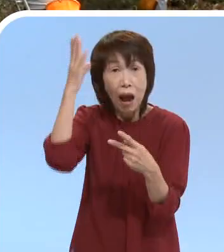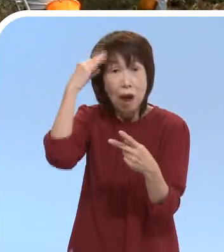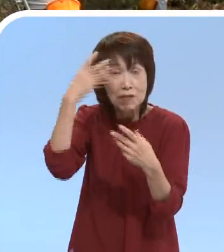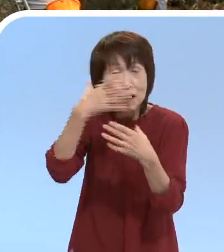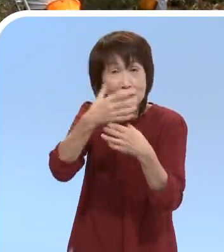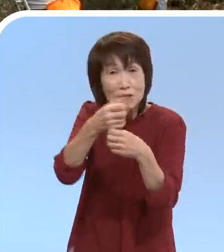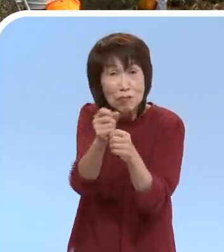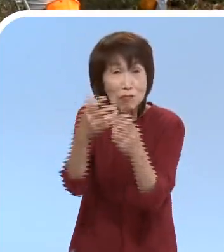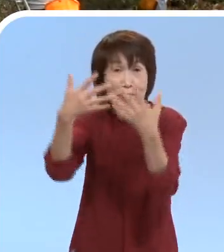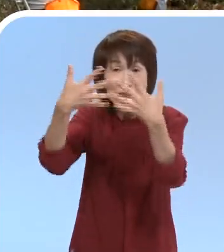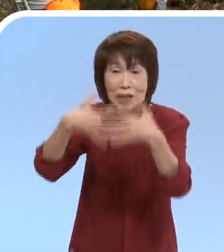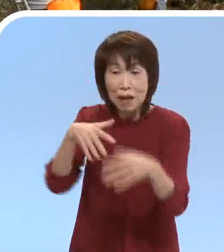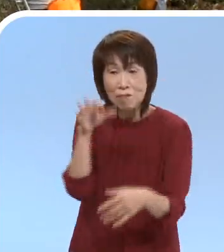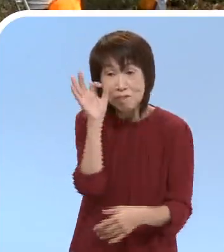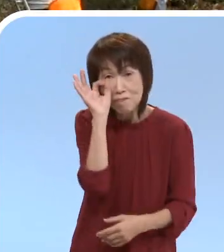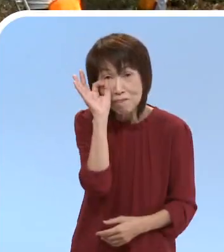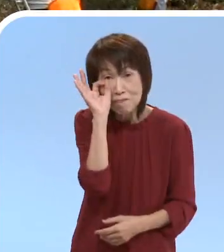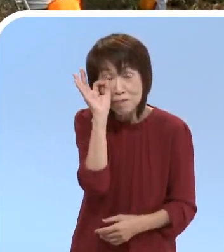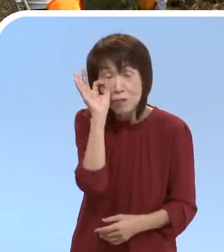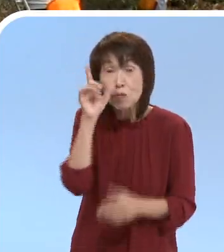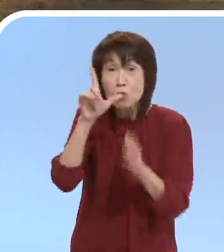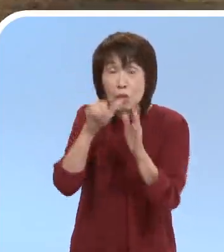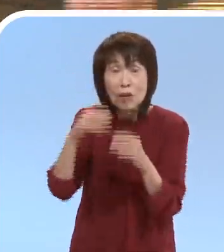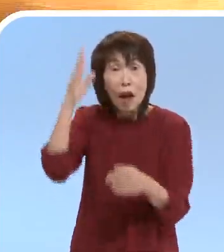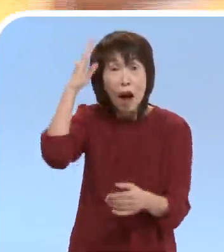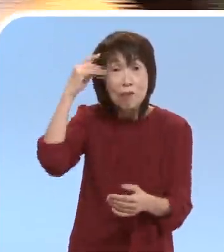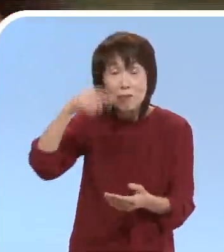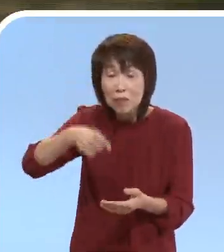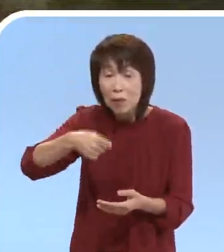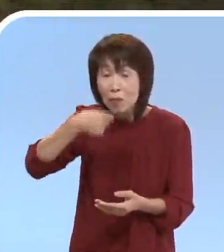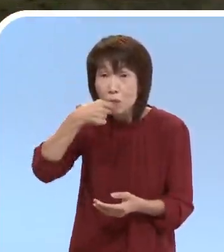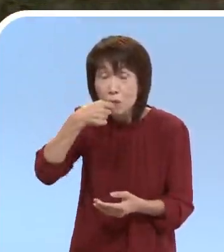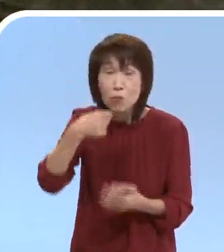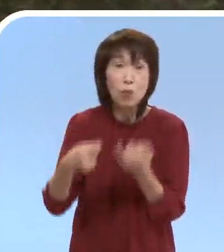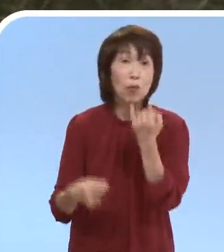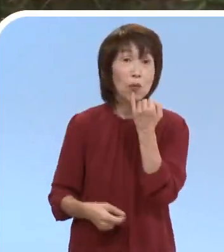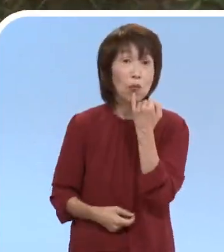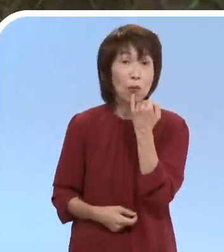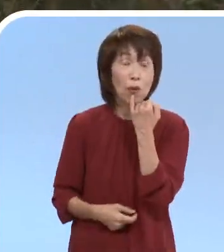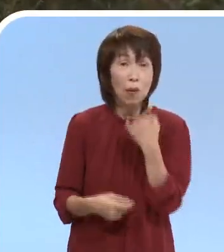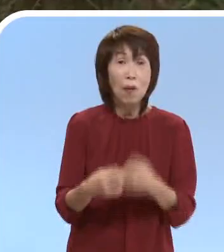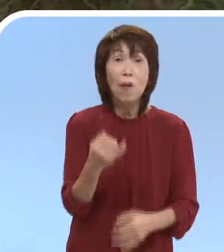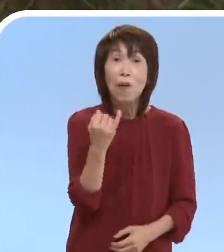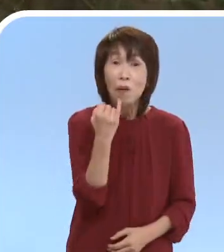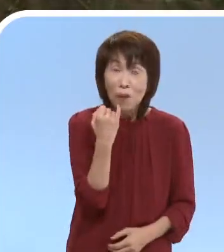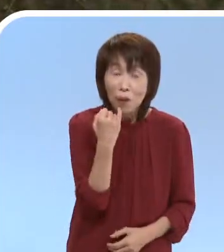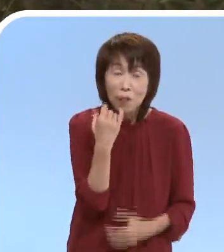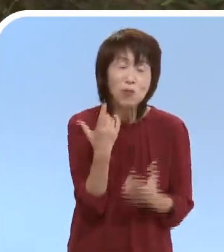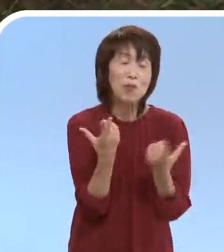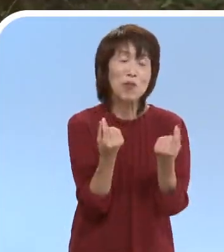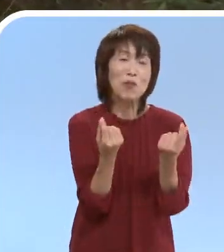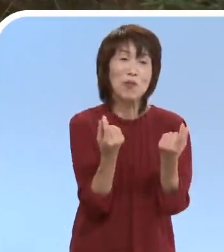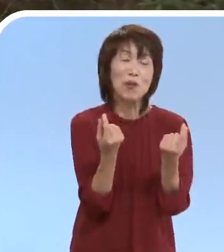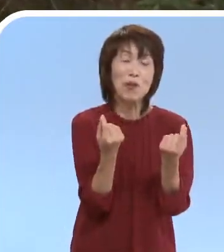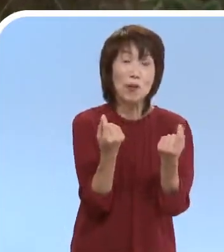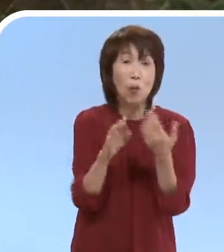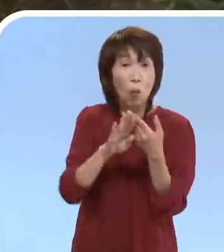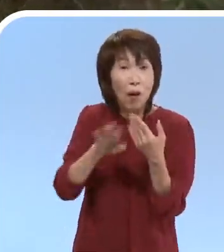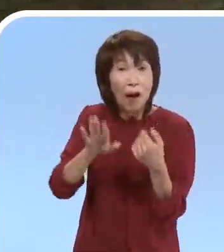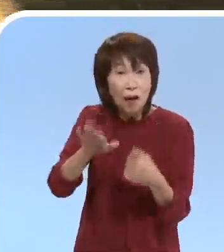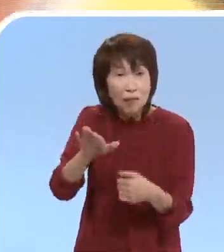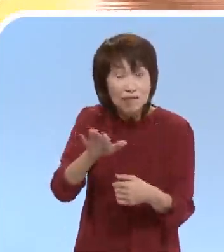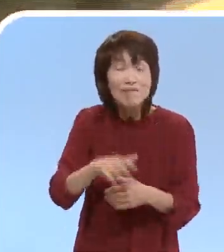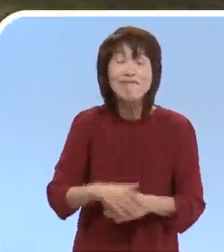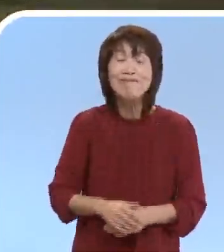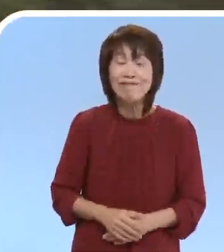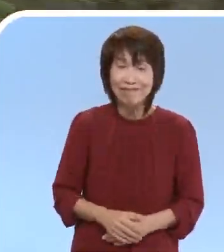これを見学いただいて、うん、テイスティングをしていただくと。 テイスティングもできた？ もちろんできます、 はい、そうなんですね、はい、